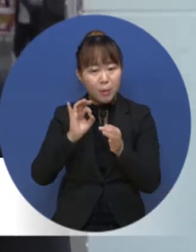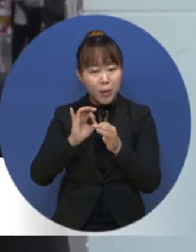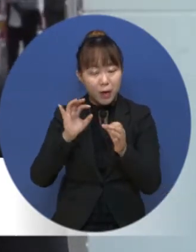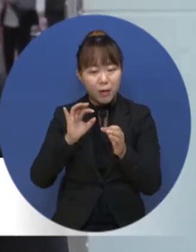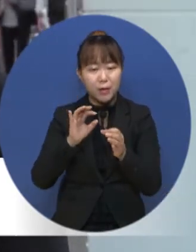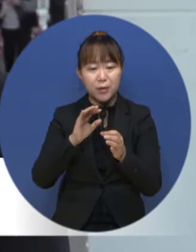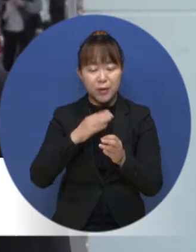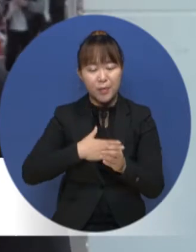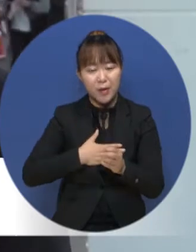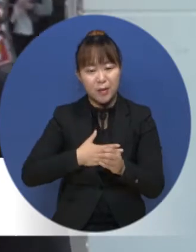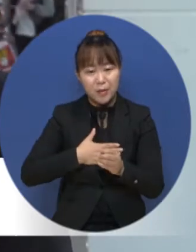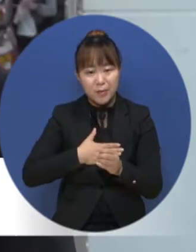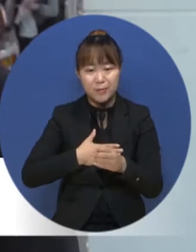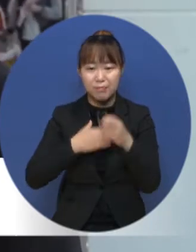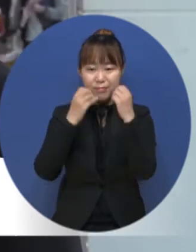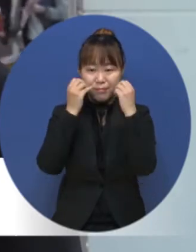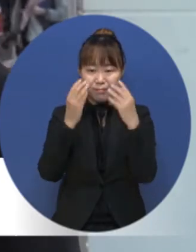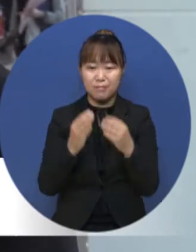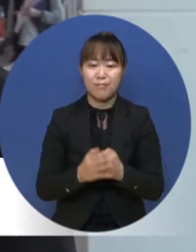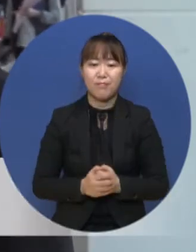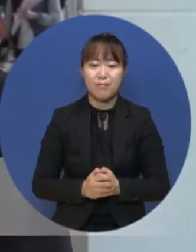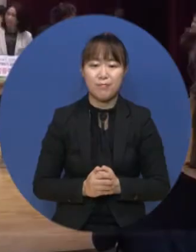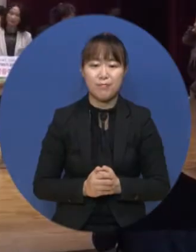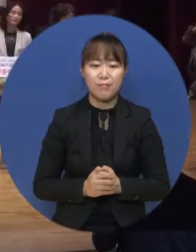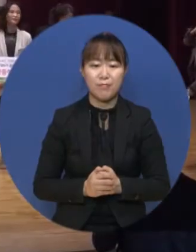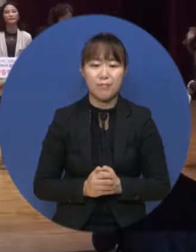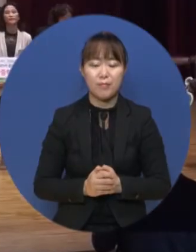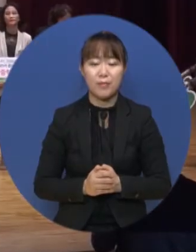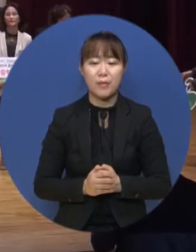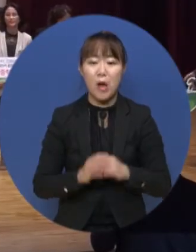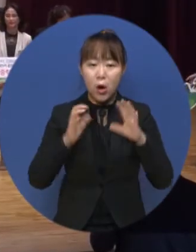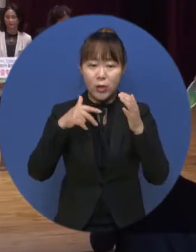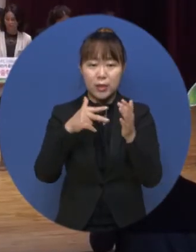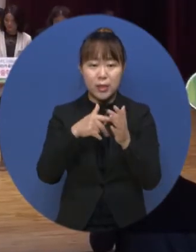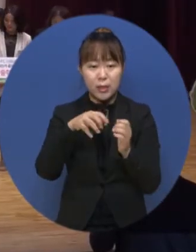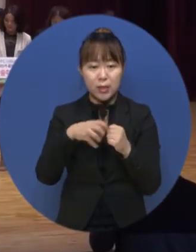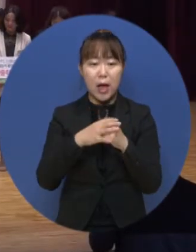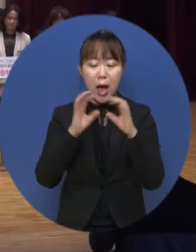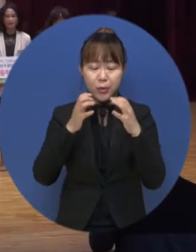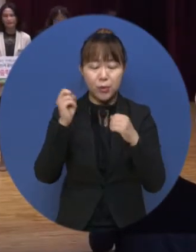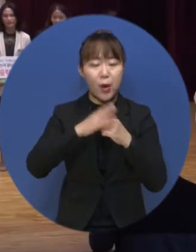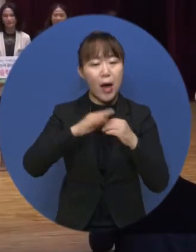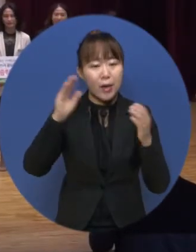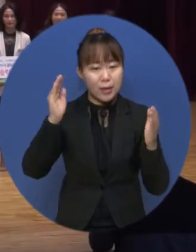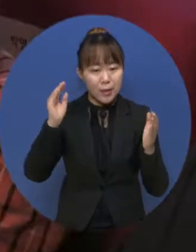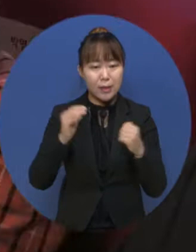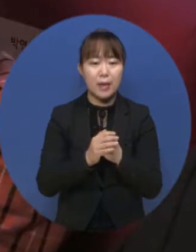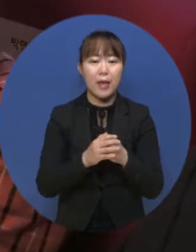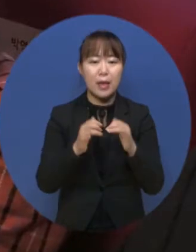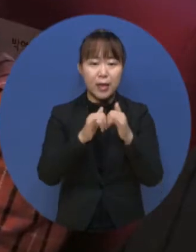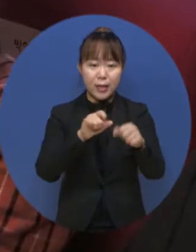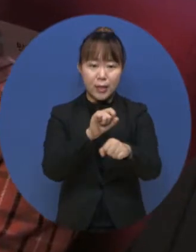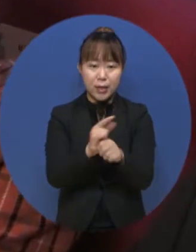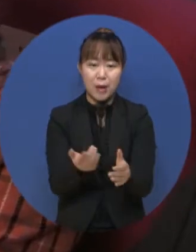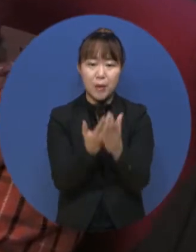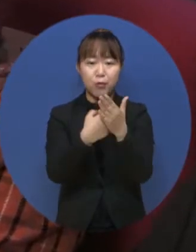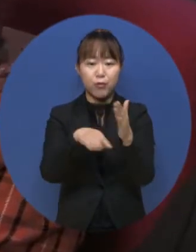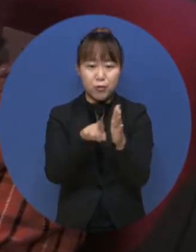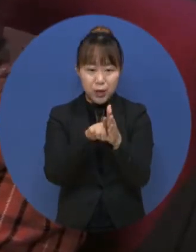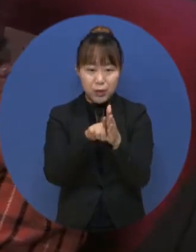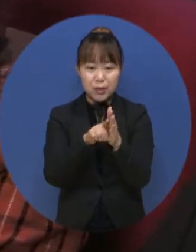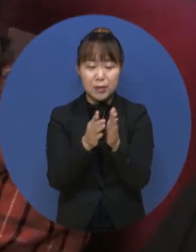좀 감회가 됐습니다. 어린이 재단에서는 아동 및 청소년들의 인성 함양을 위해